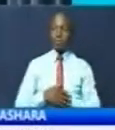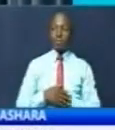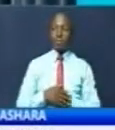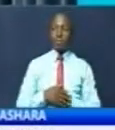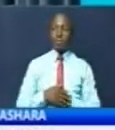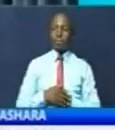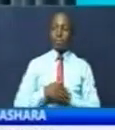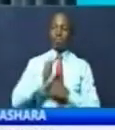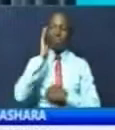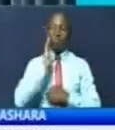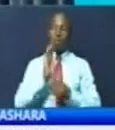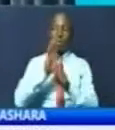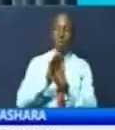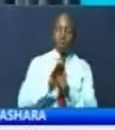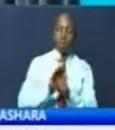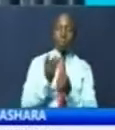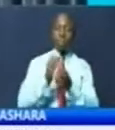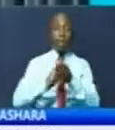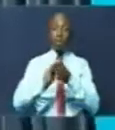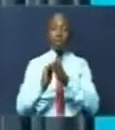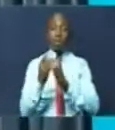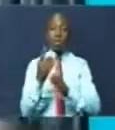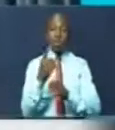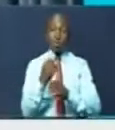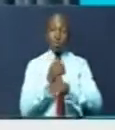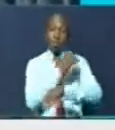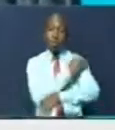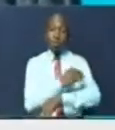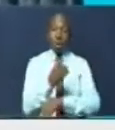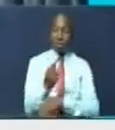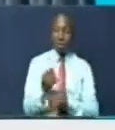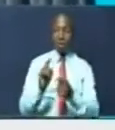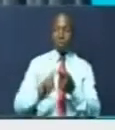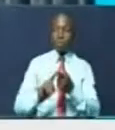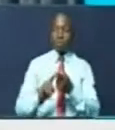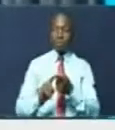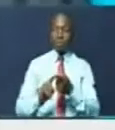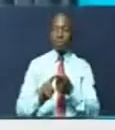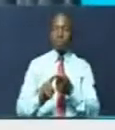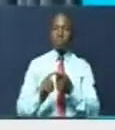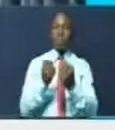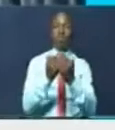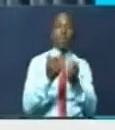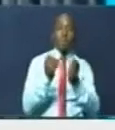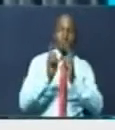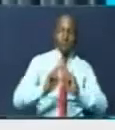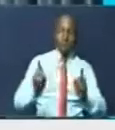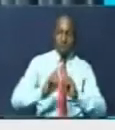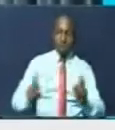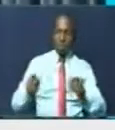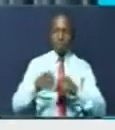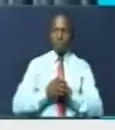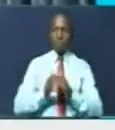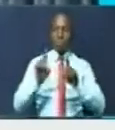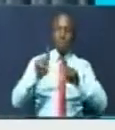Vijana wengi hawatumii sana huduma za kifedha, largely excluded, kwa sababu mbalimbali.